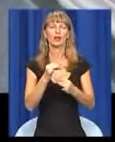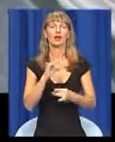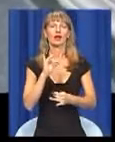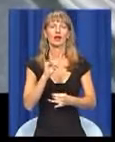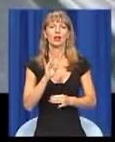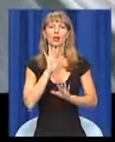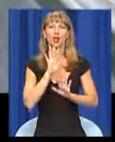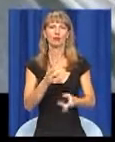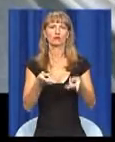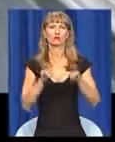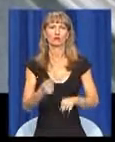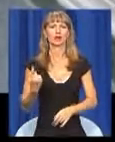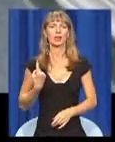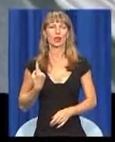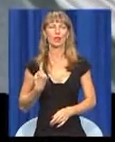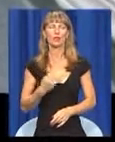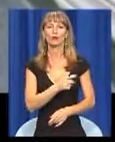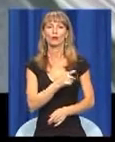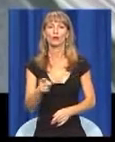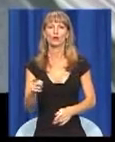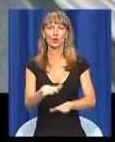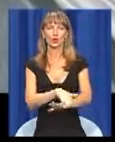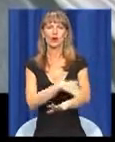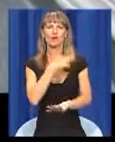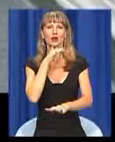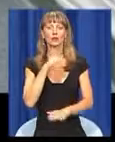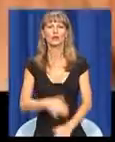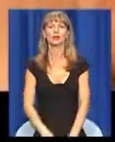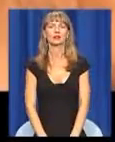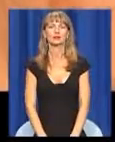не люблять залишатися на самоті протягом тривалого часу.